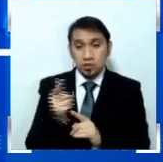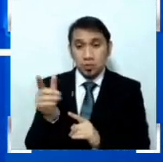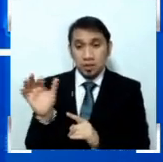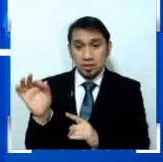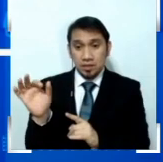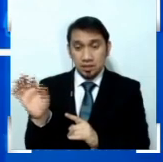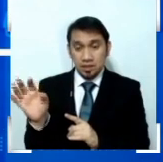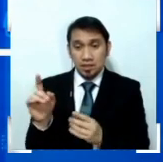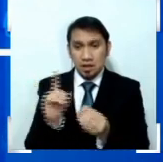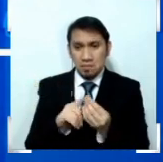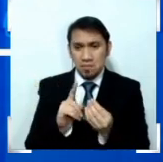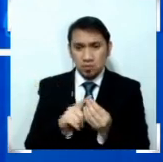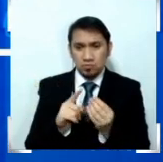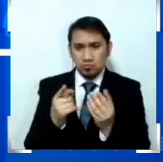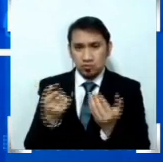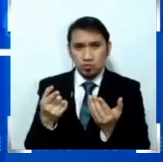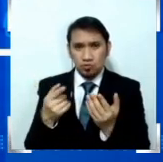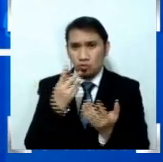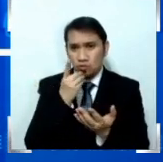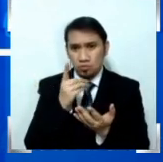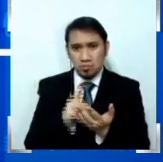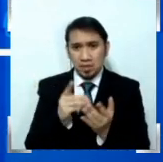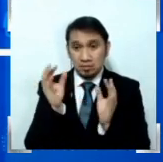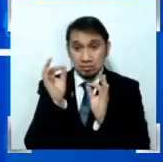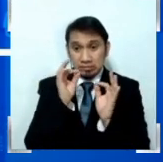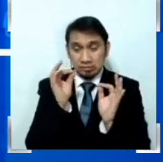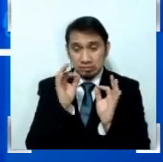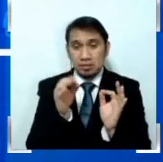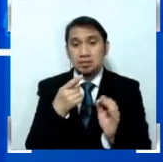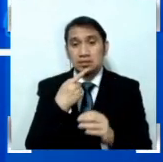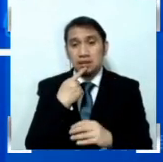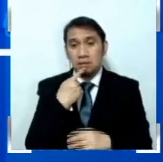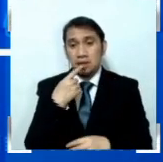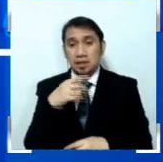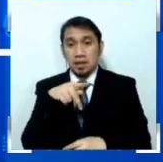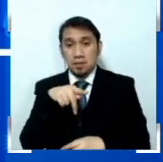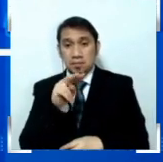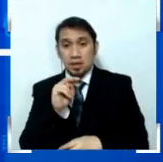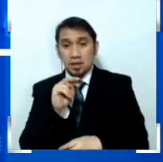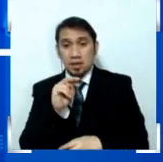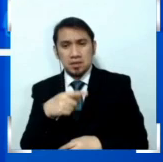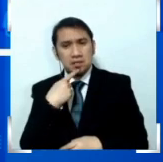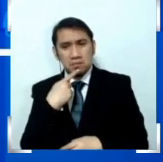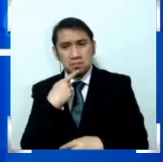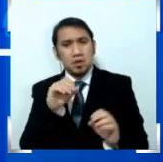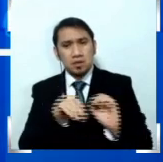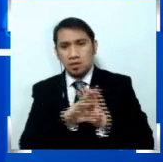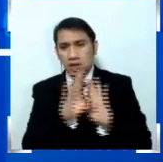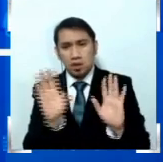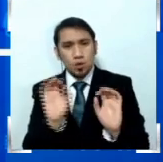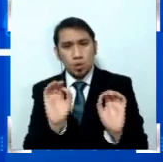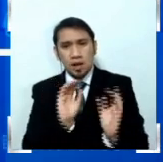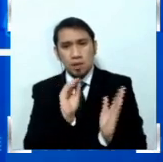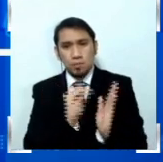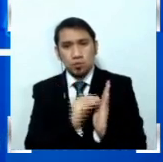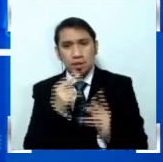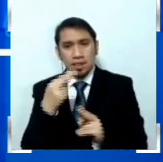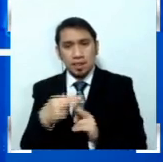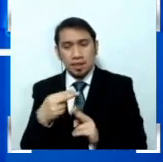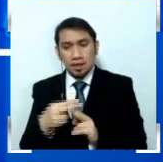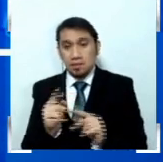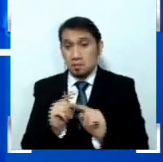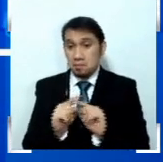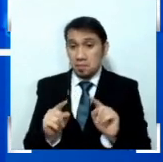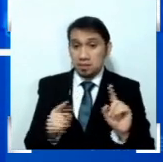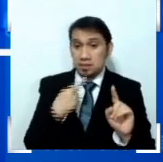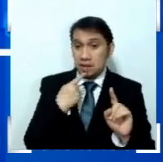ng gobyerno. Sa panig ng PNP, nilinaw nilang wala ang pangalan ni Veloso sa kanilang listahan. Sinabi naman ng DILG